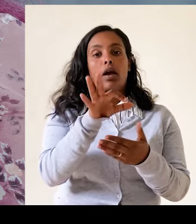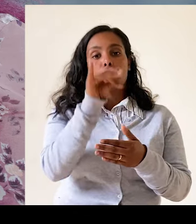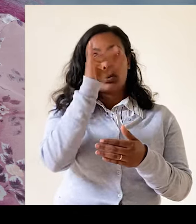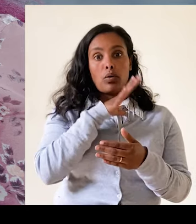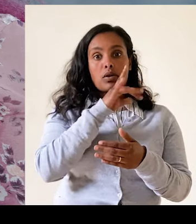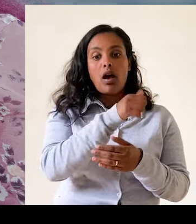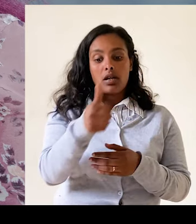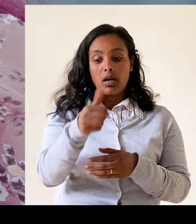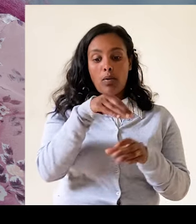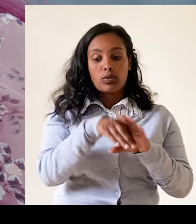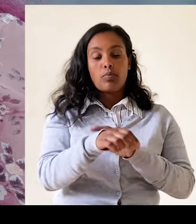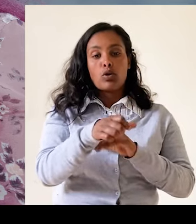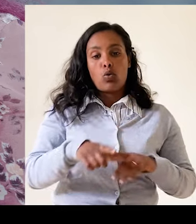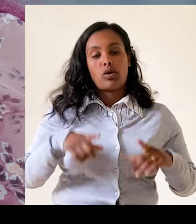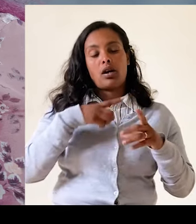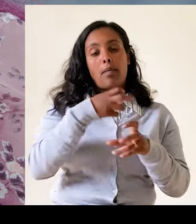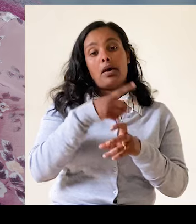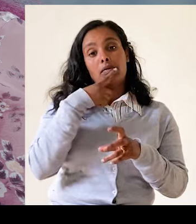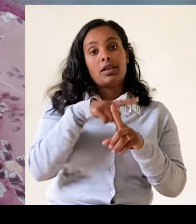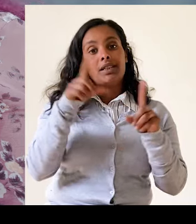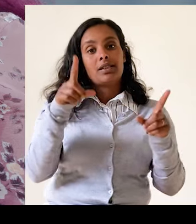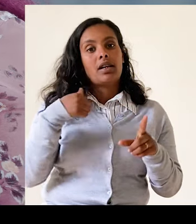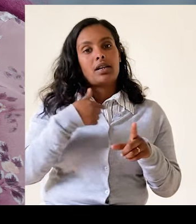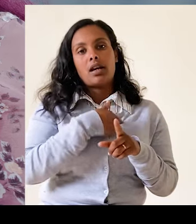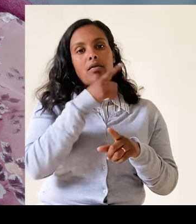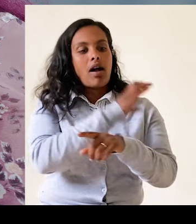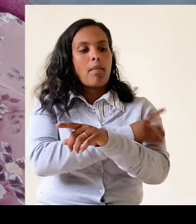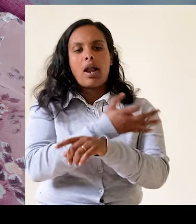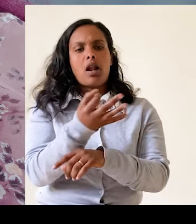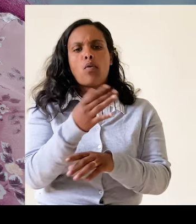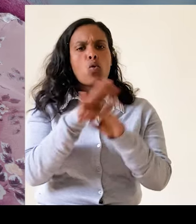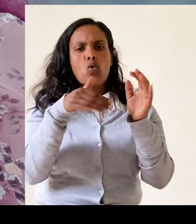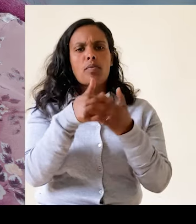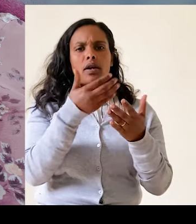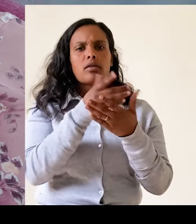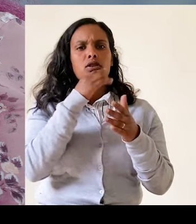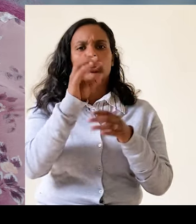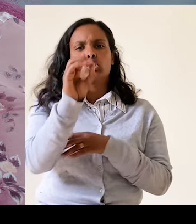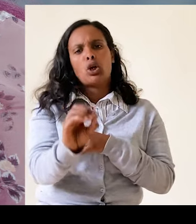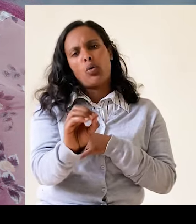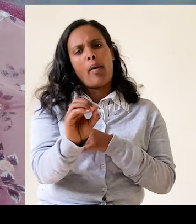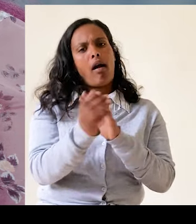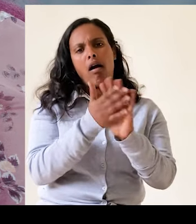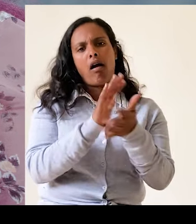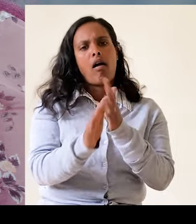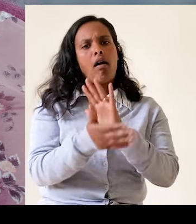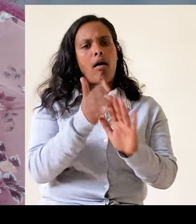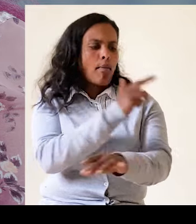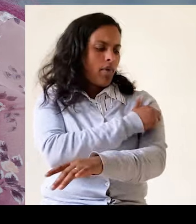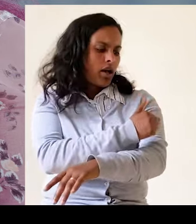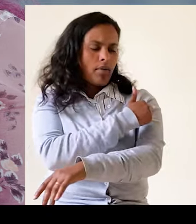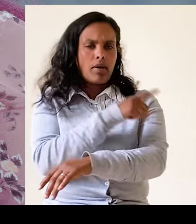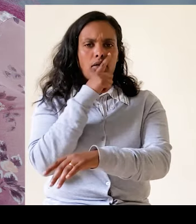የሚያገኙትም ሰዎች አዲስ አበባ ውስጥ መኖር ከባድ ነው፣ ግን እኛ ደግሞ አቅም የለንም። ሁሉ ነገራችን እኮ ዜሮ ወርዶ በህክምና ነው